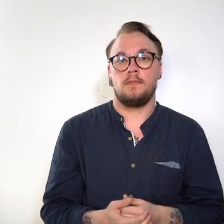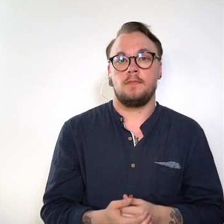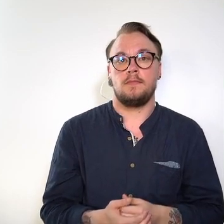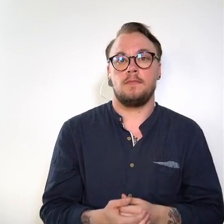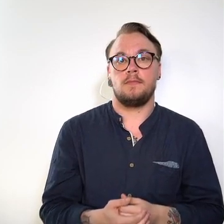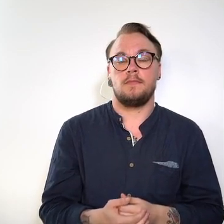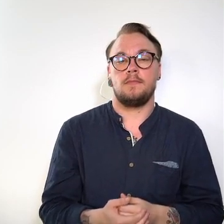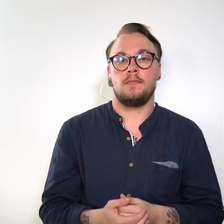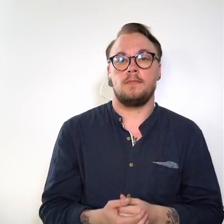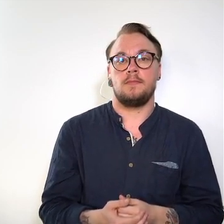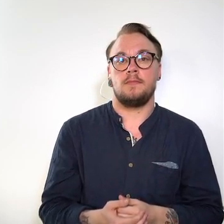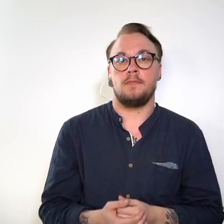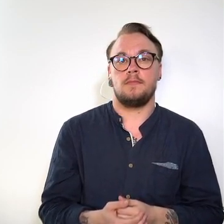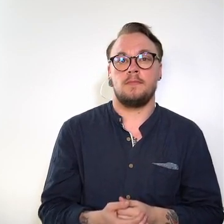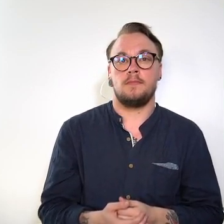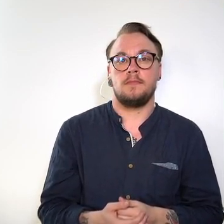Ja